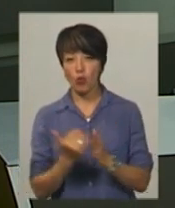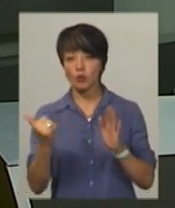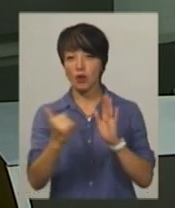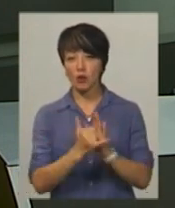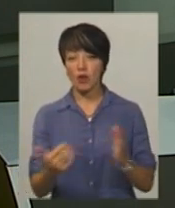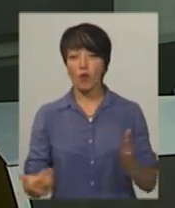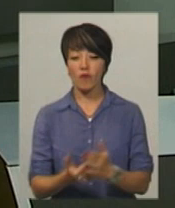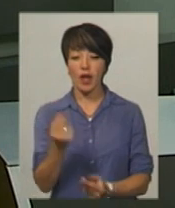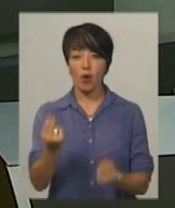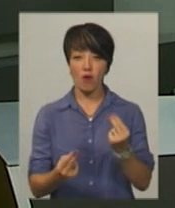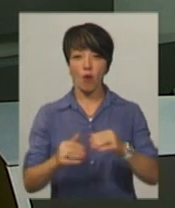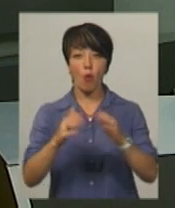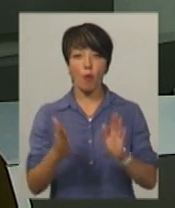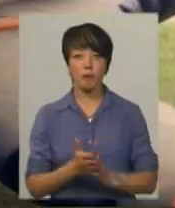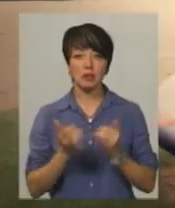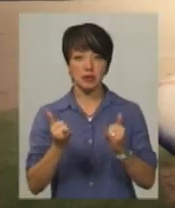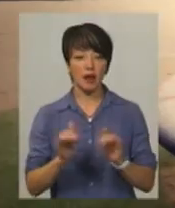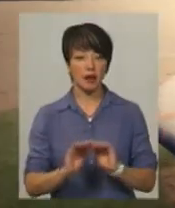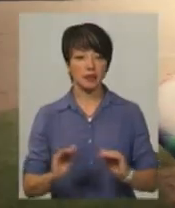ігровий комплекс для дітей.